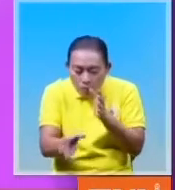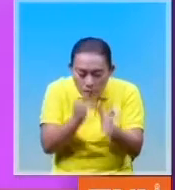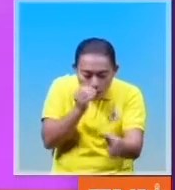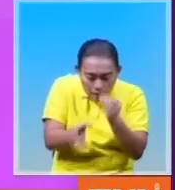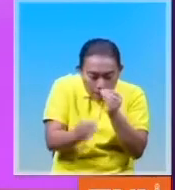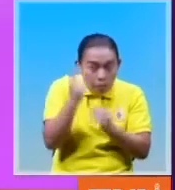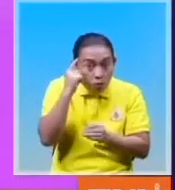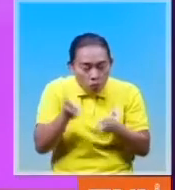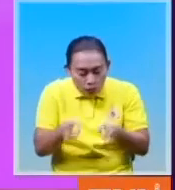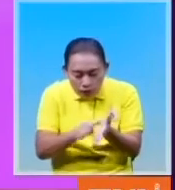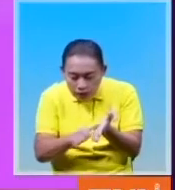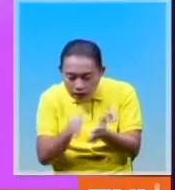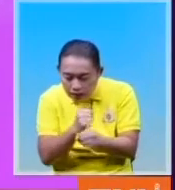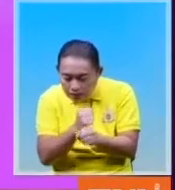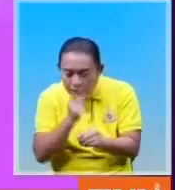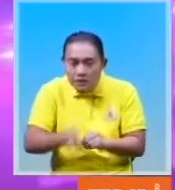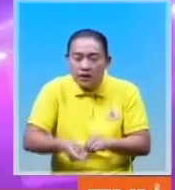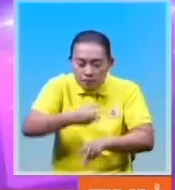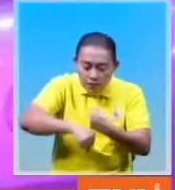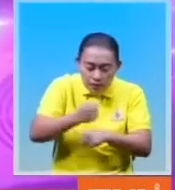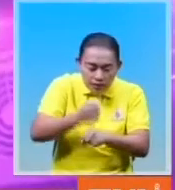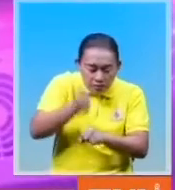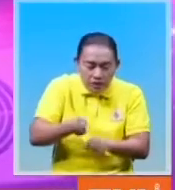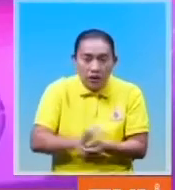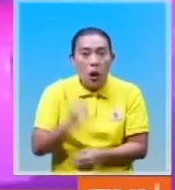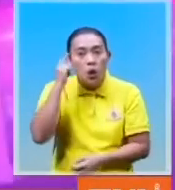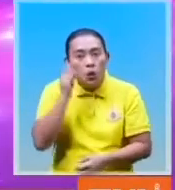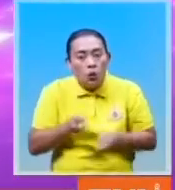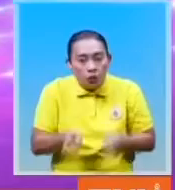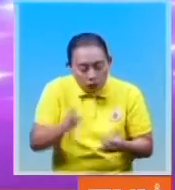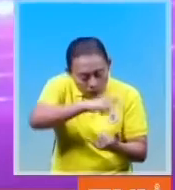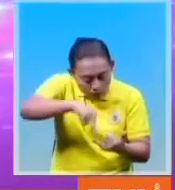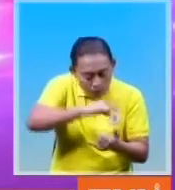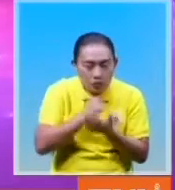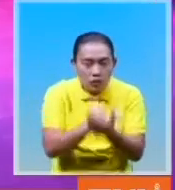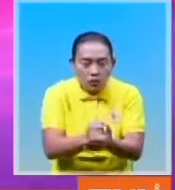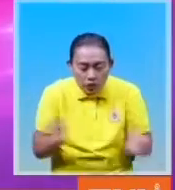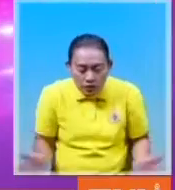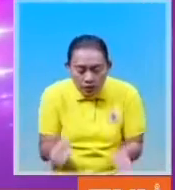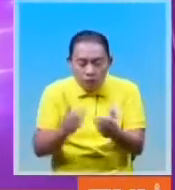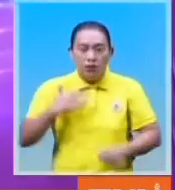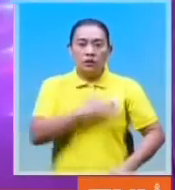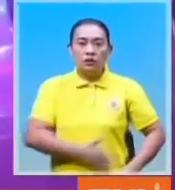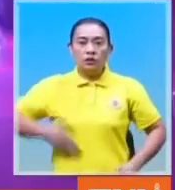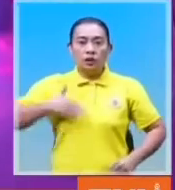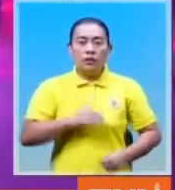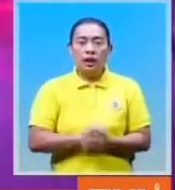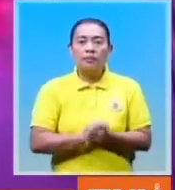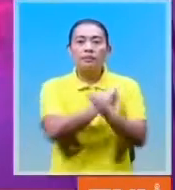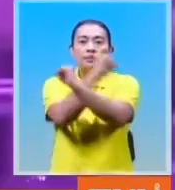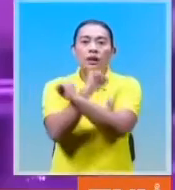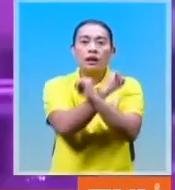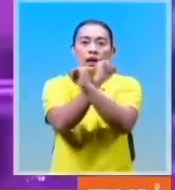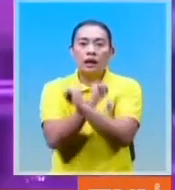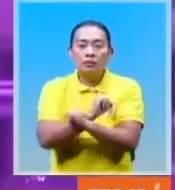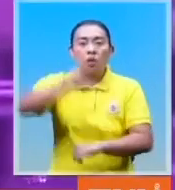แก้ปัญหาที่พบในการทำงานจริงนะคะทั้งการรักษาพยาบาลการส่งเสริมคุณภาพสุขภาพการป้องกันการควบ